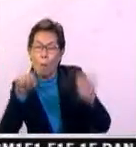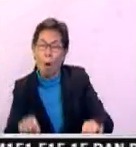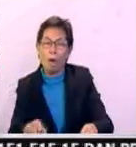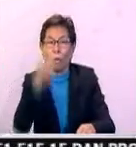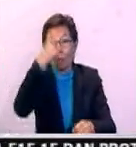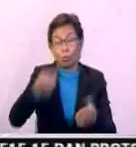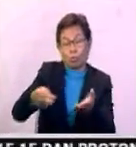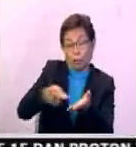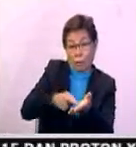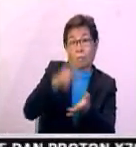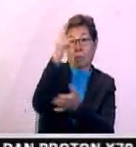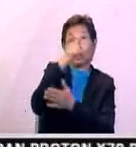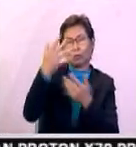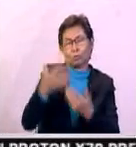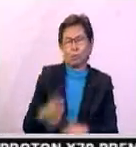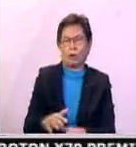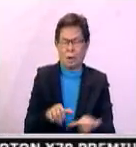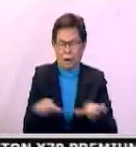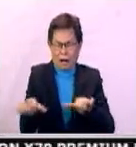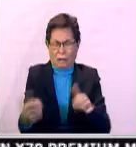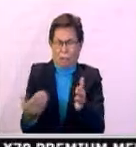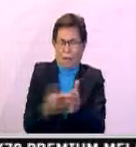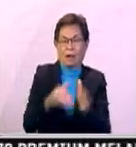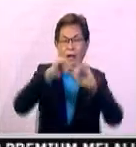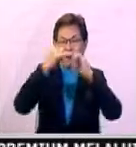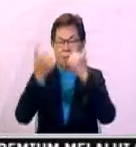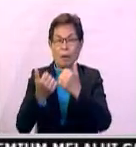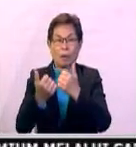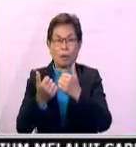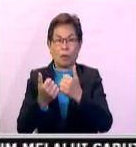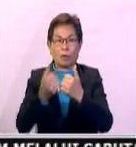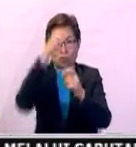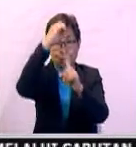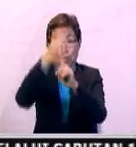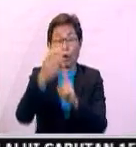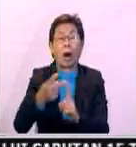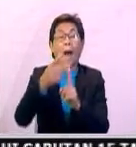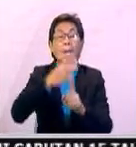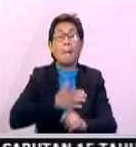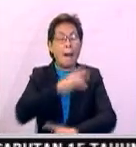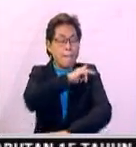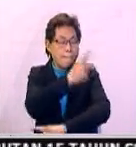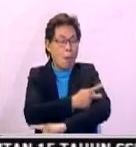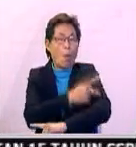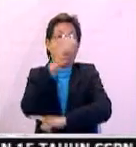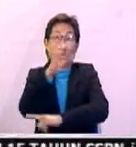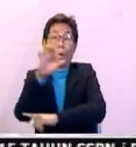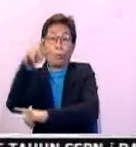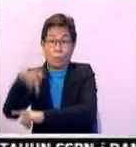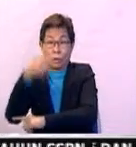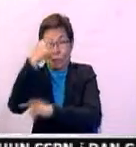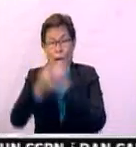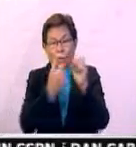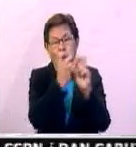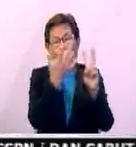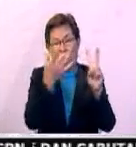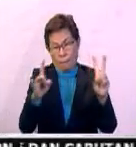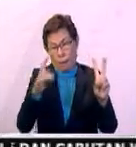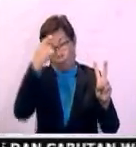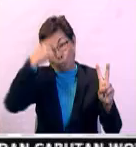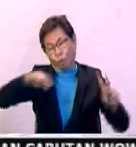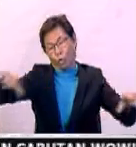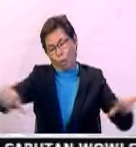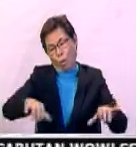Untuk rekod, kerajaan telah mengaktifkan semula agensi tujuan khas My Power Corporation pada 2018